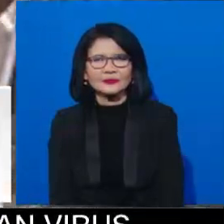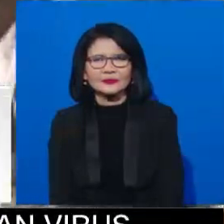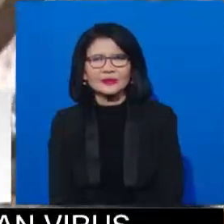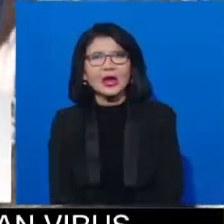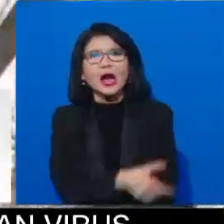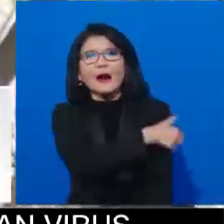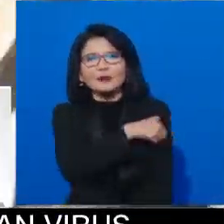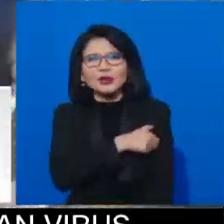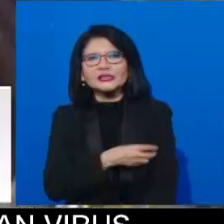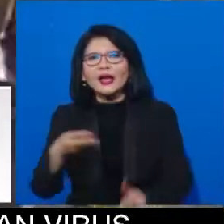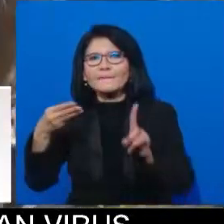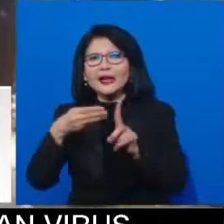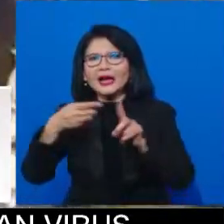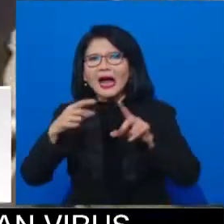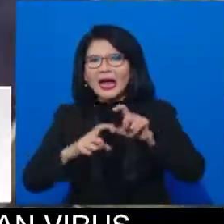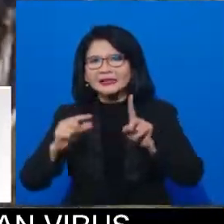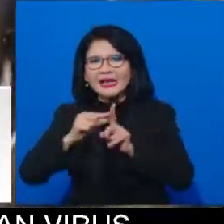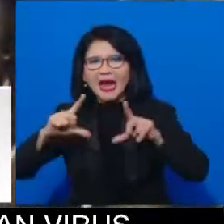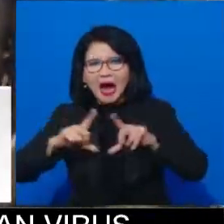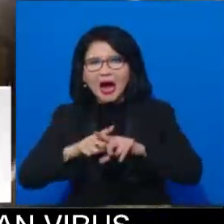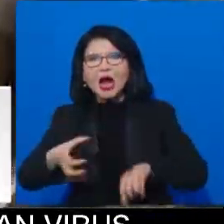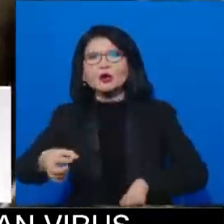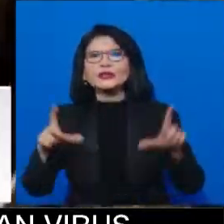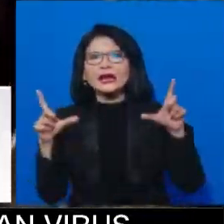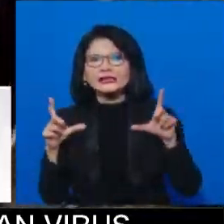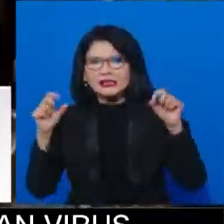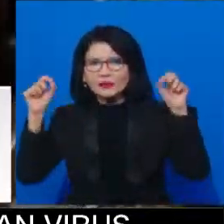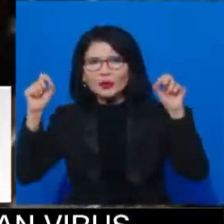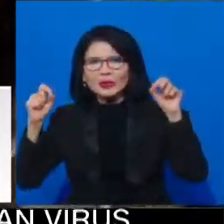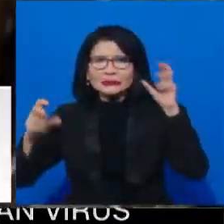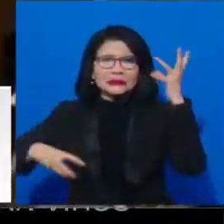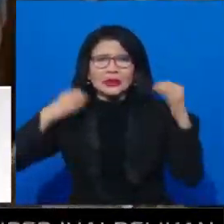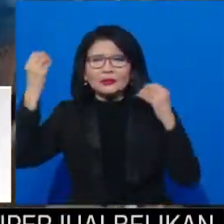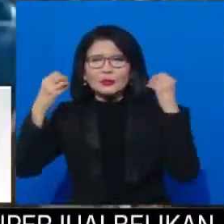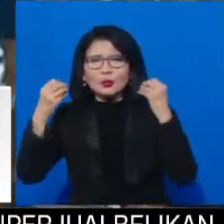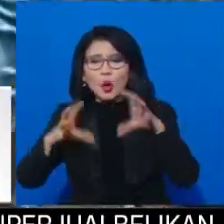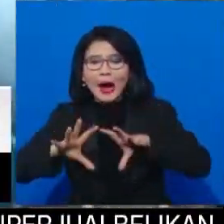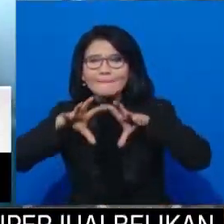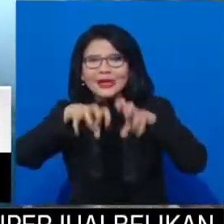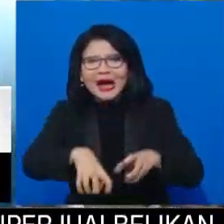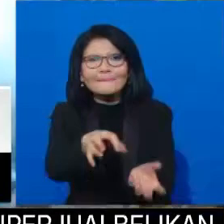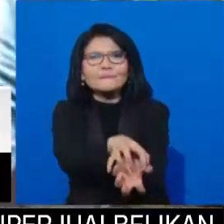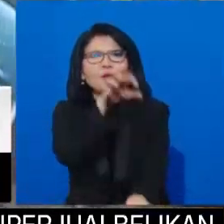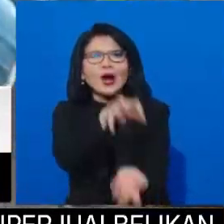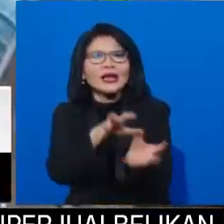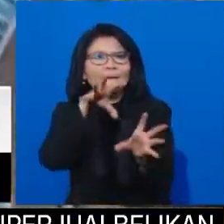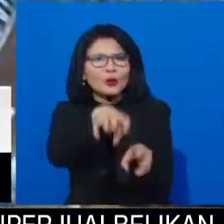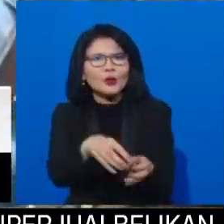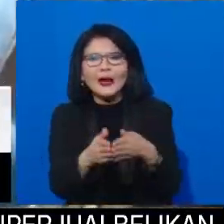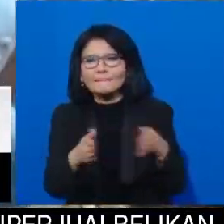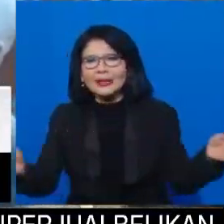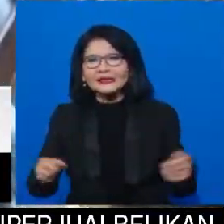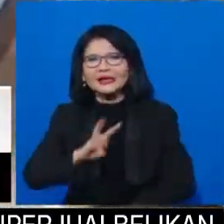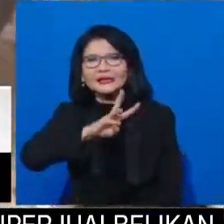Petugas Balai Konservasi dan Sumber Daya Alam Resort Cirebon, Jawa Barat sempat kewalahan saat menangkap seekor buaya muara sepanjang